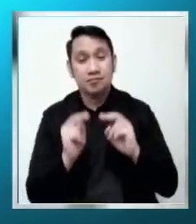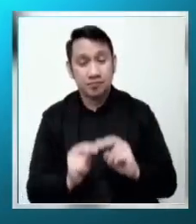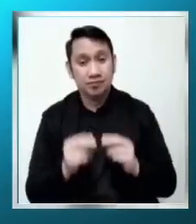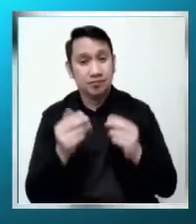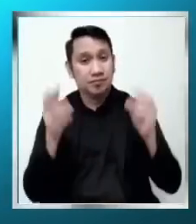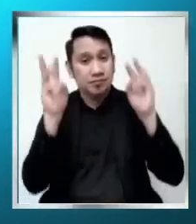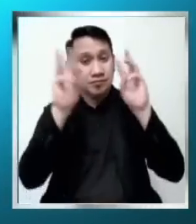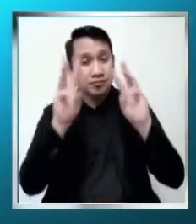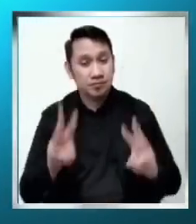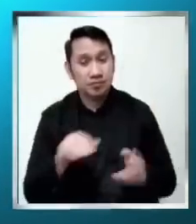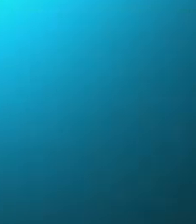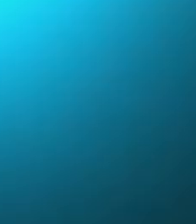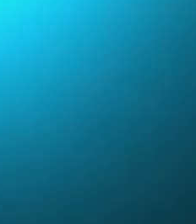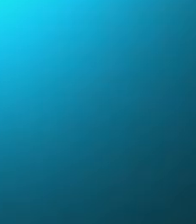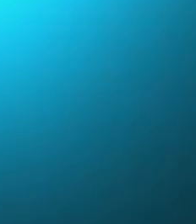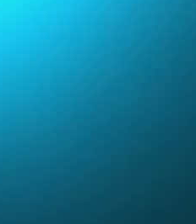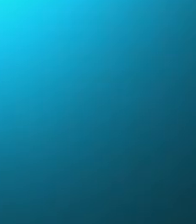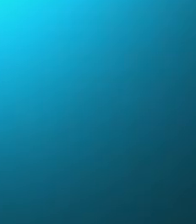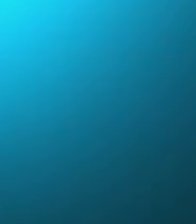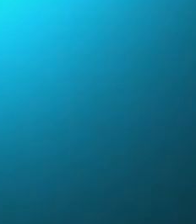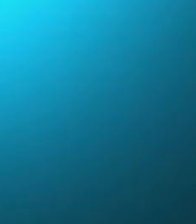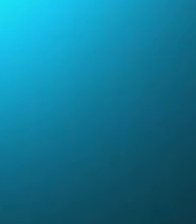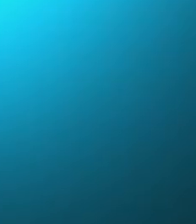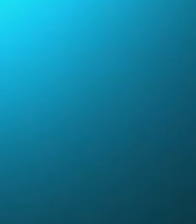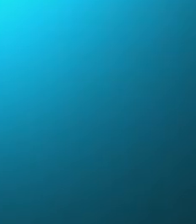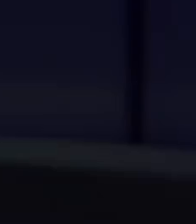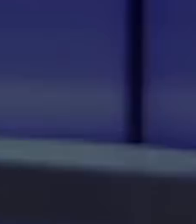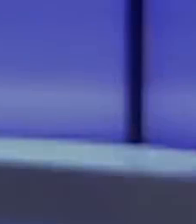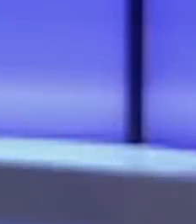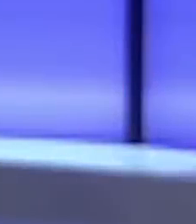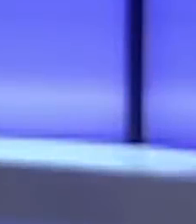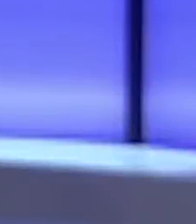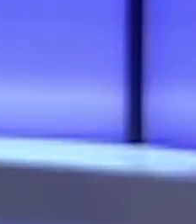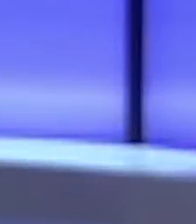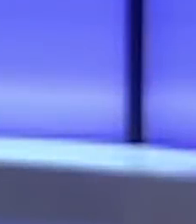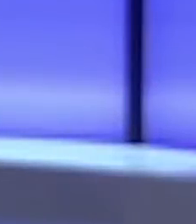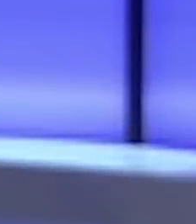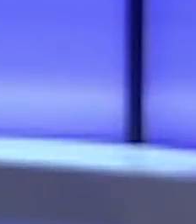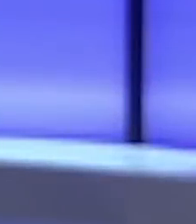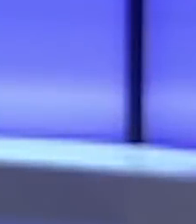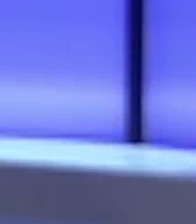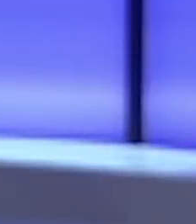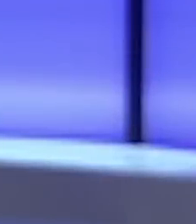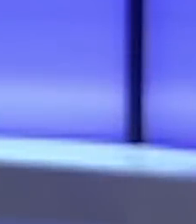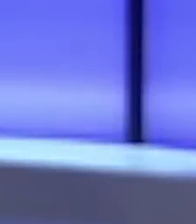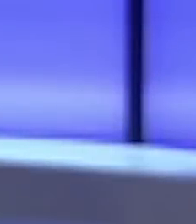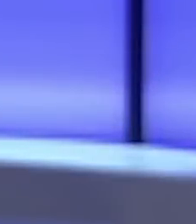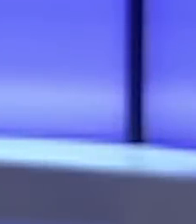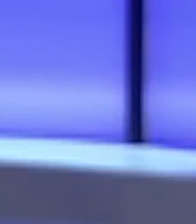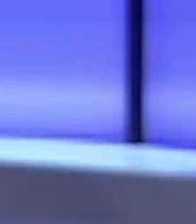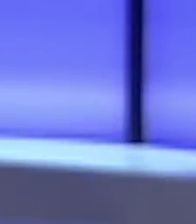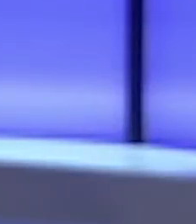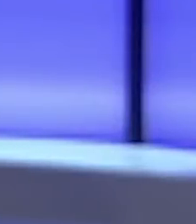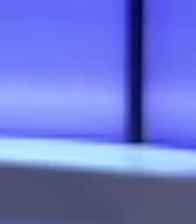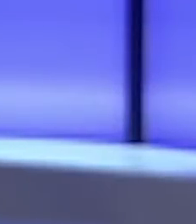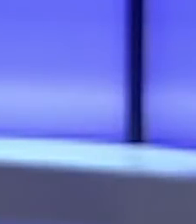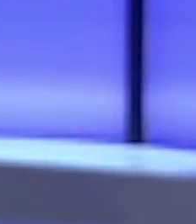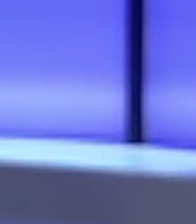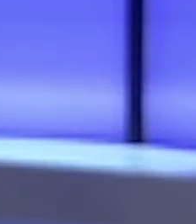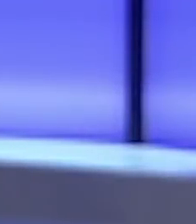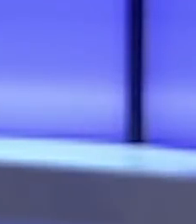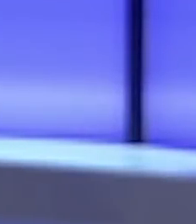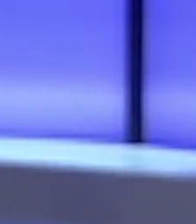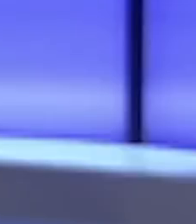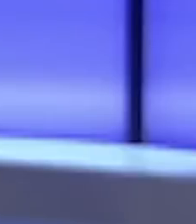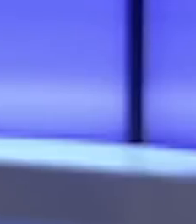Center. Maasahan anuman ang panahon. Good news, mga kapuso! Maari niyong mapanood ang 24